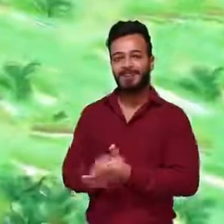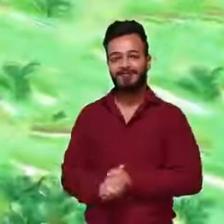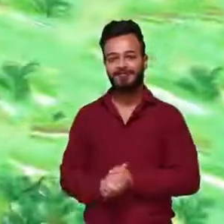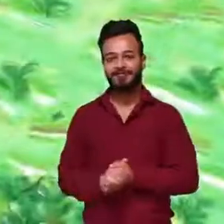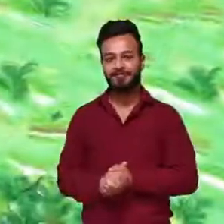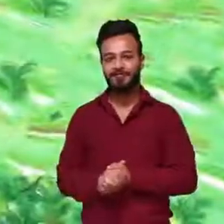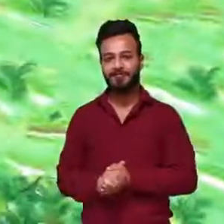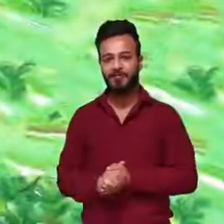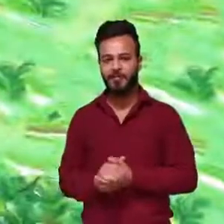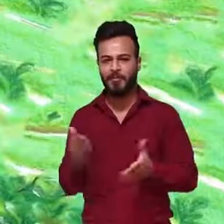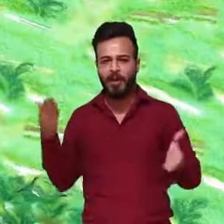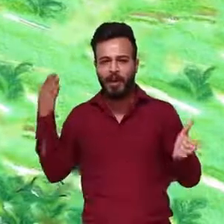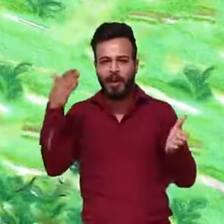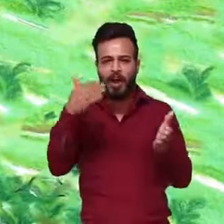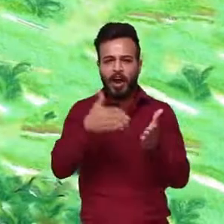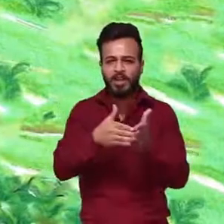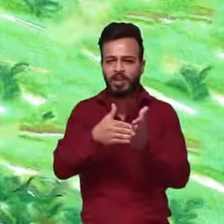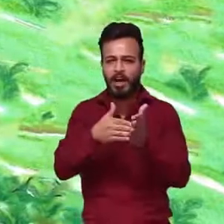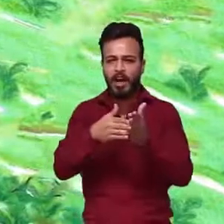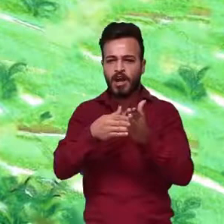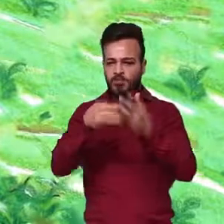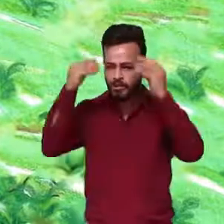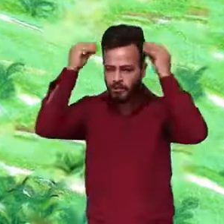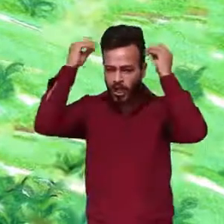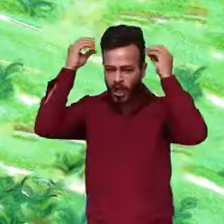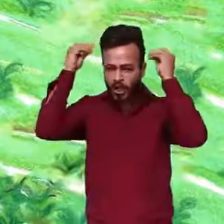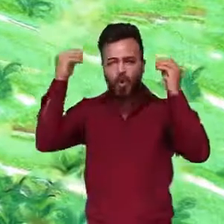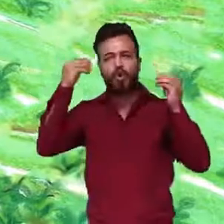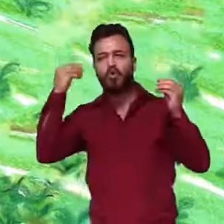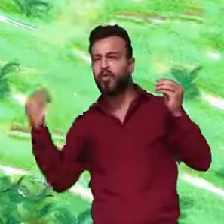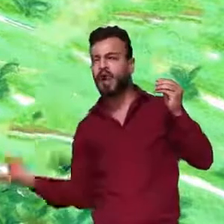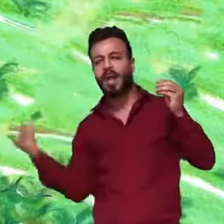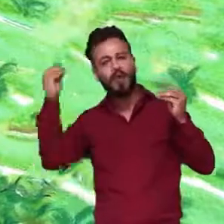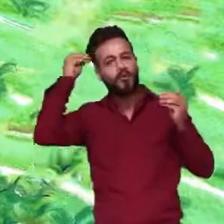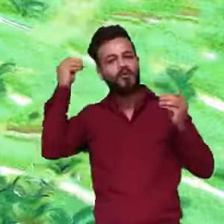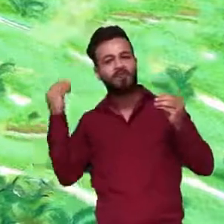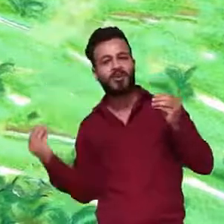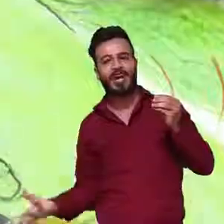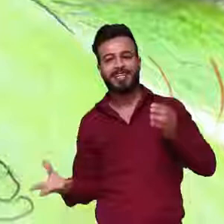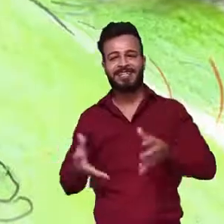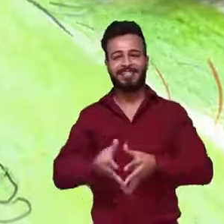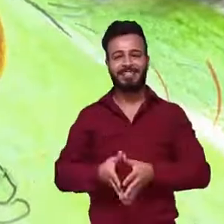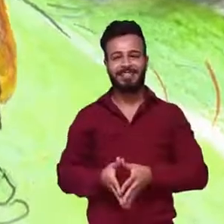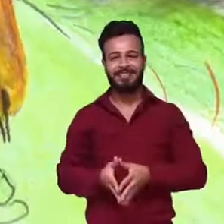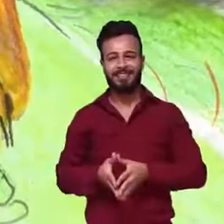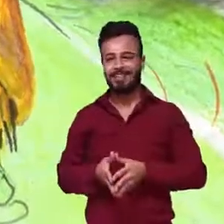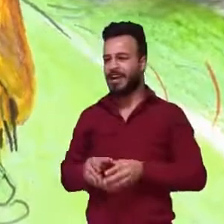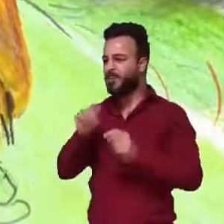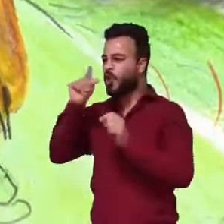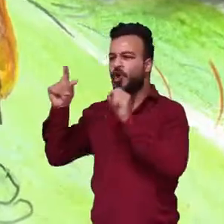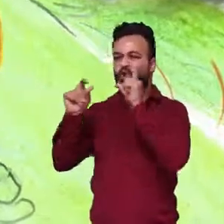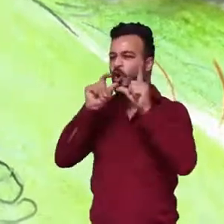الاهتزاز بقوة أكبر حتى أن بعضاً من قش يديه بدأ يتطاير في كل مكان.